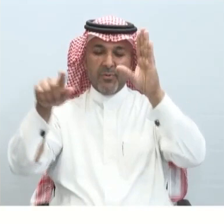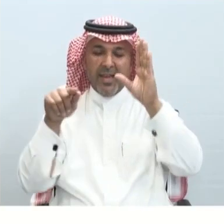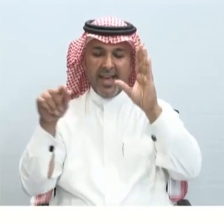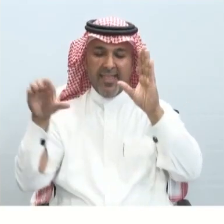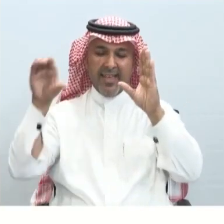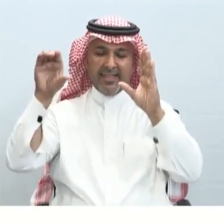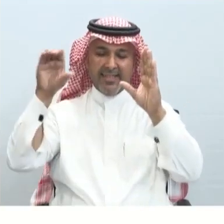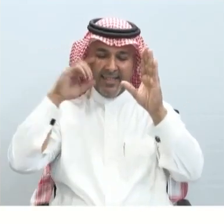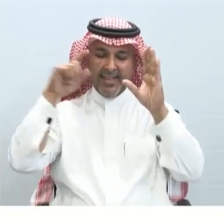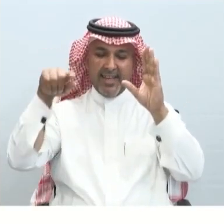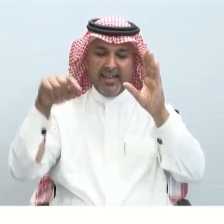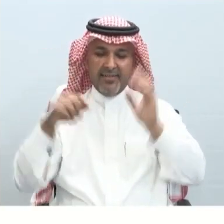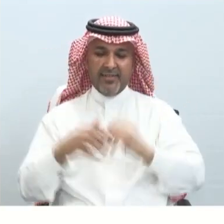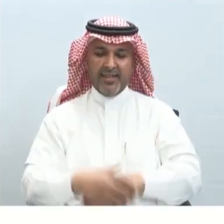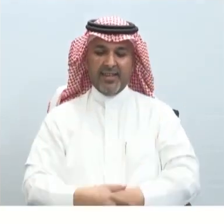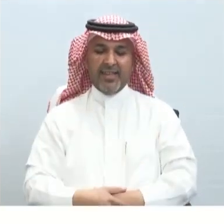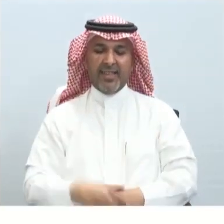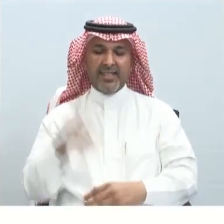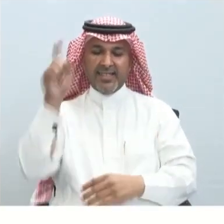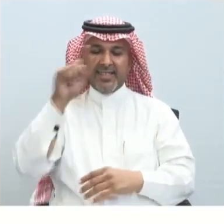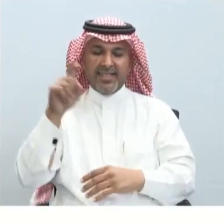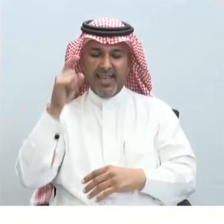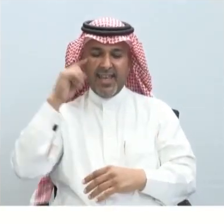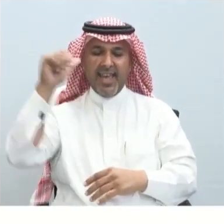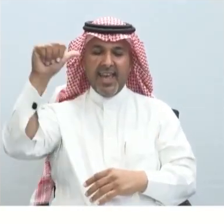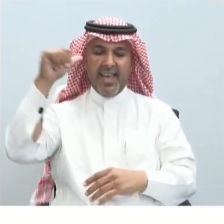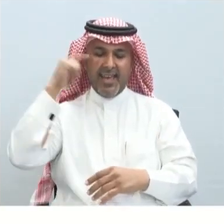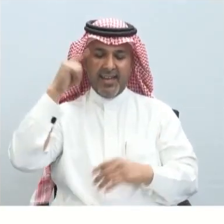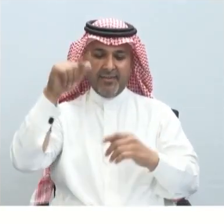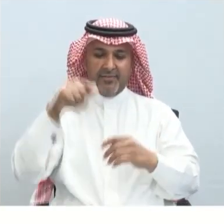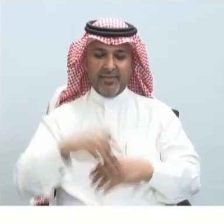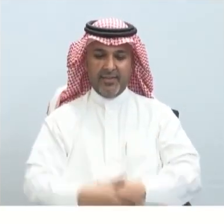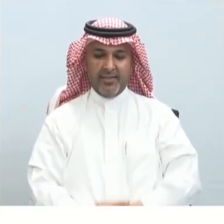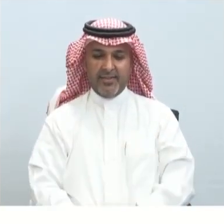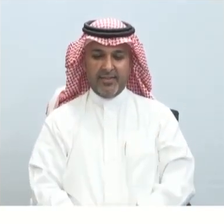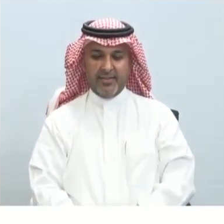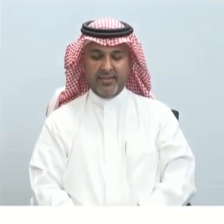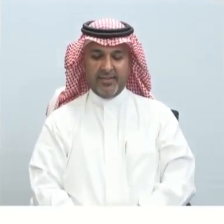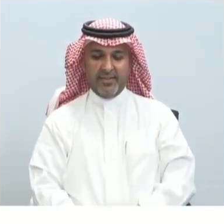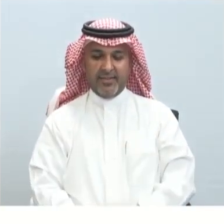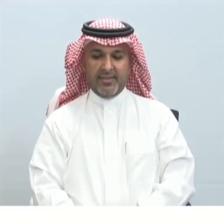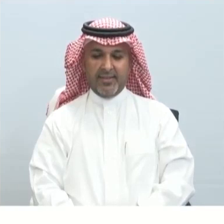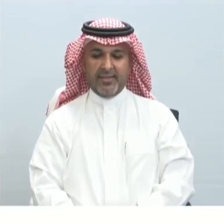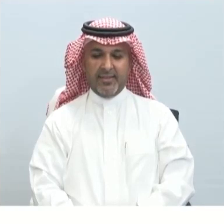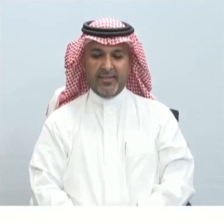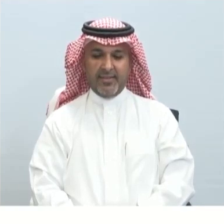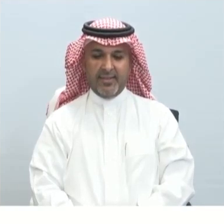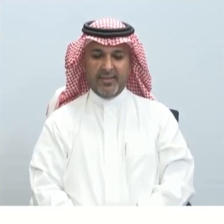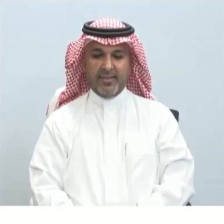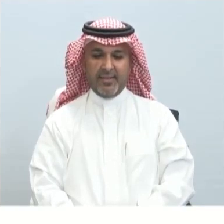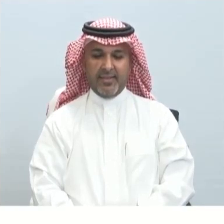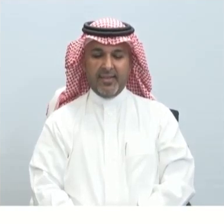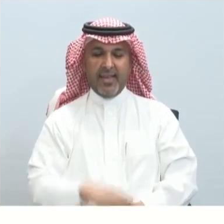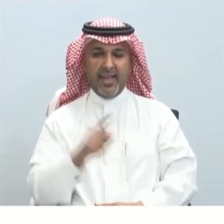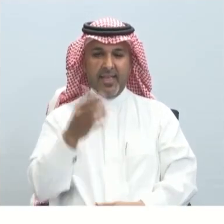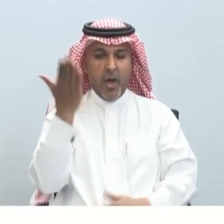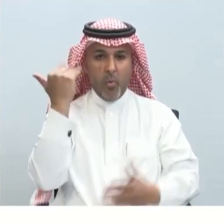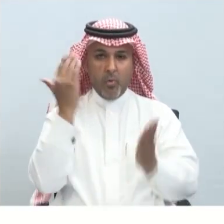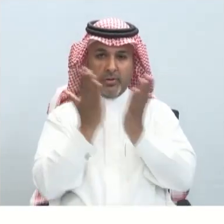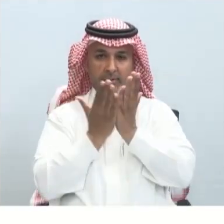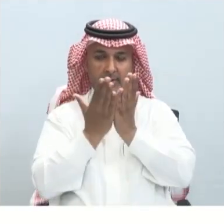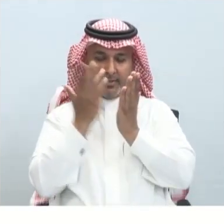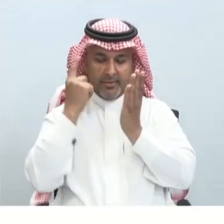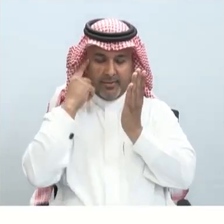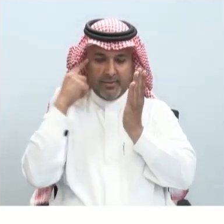هذه هي مساحه المثلث اللي تعرفنا عليها في الدرس السابق من خلال قانون الجيوب